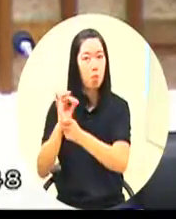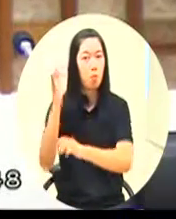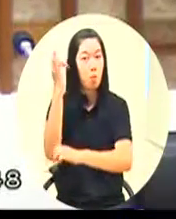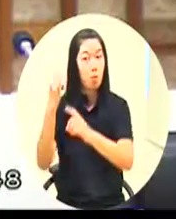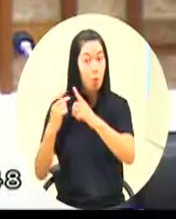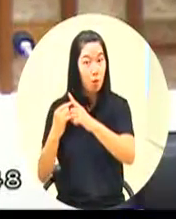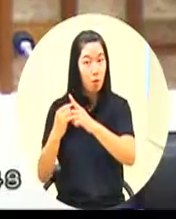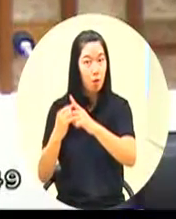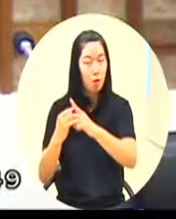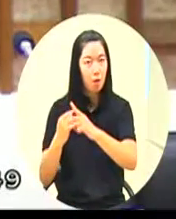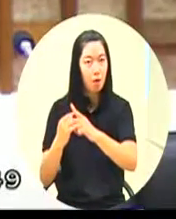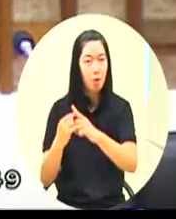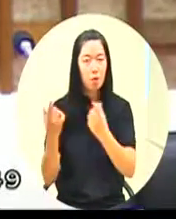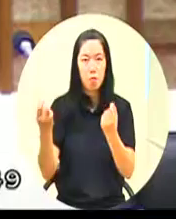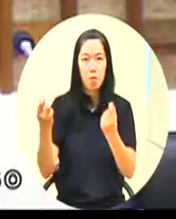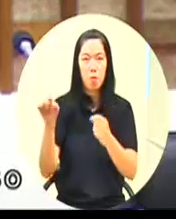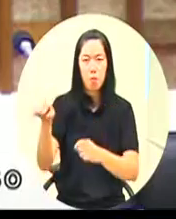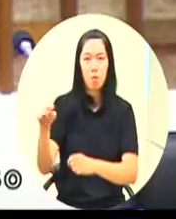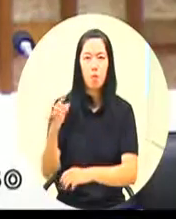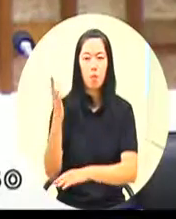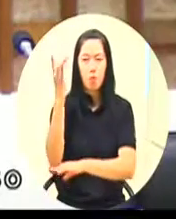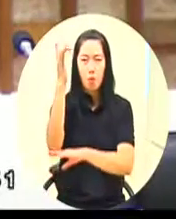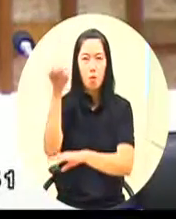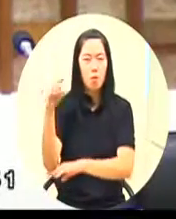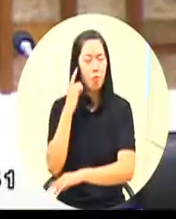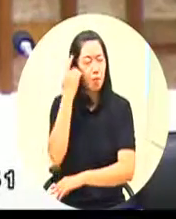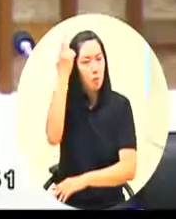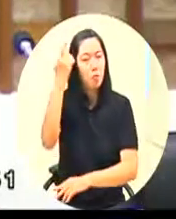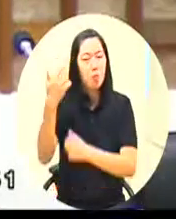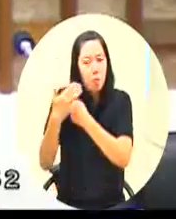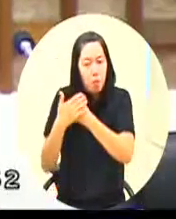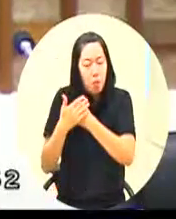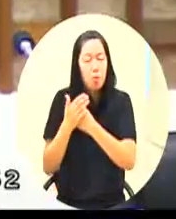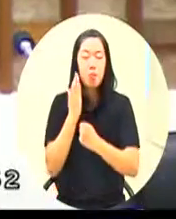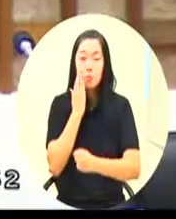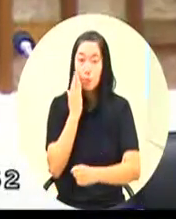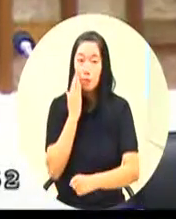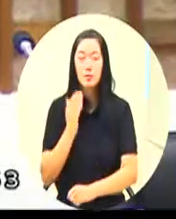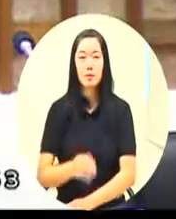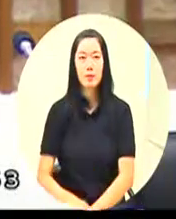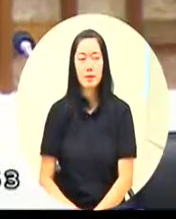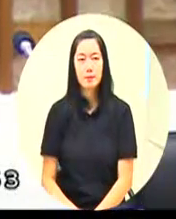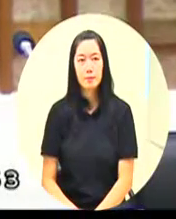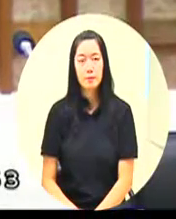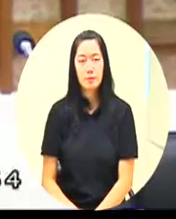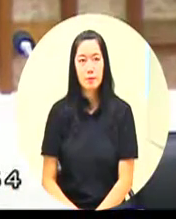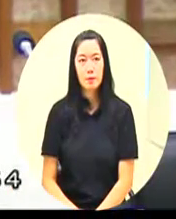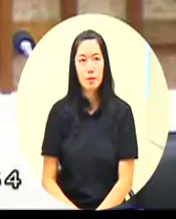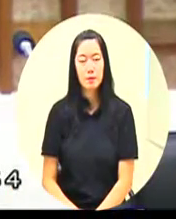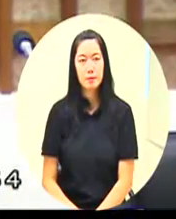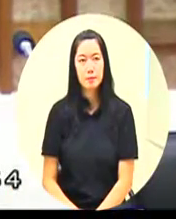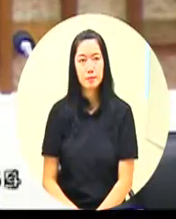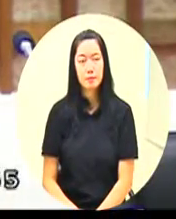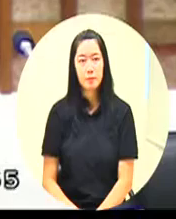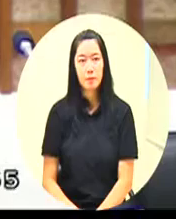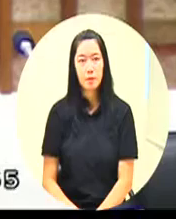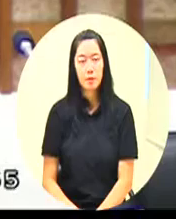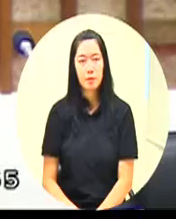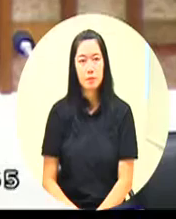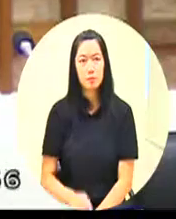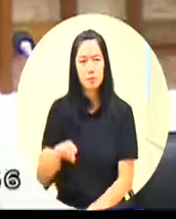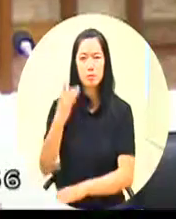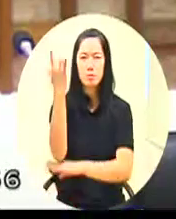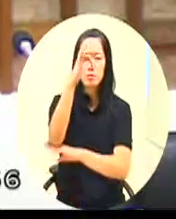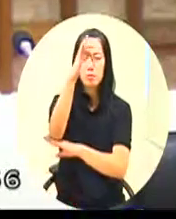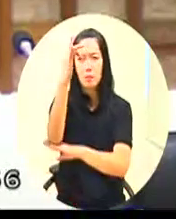木都是非常非常有它的资产跟它的一个年久的一个历史的故事啊，所以说这个树这